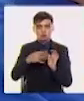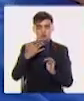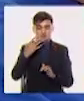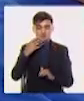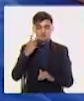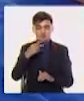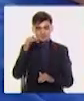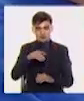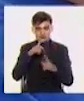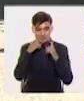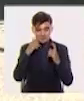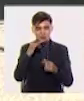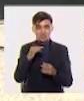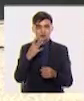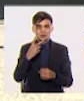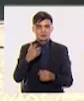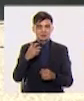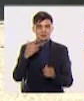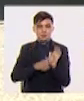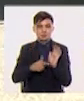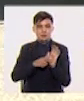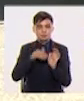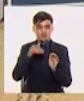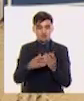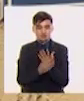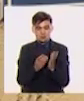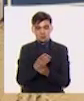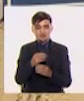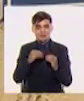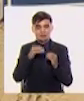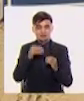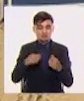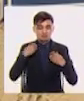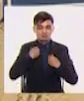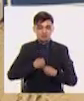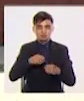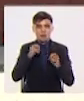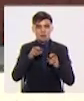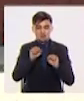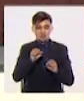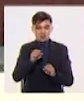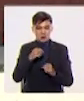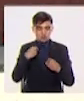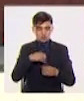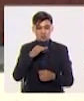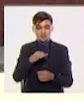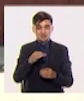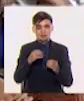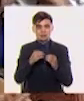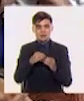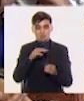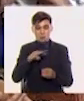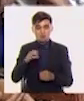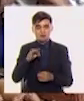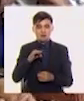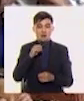бетперде, 377 мың қолғап, 10 500 қорғаныш костюмі үстеме ақы үшін наурыз айында 210 миллион, сәуірде 406